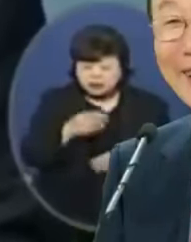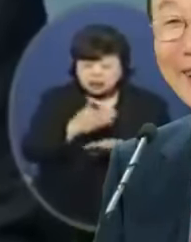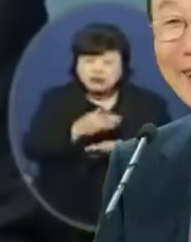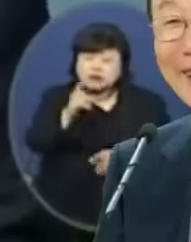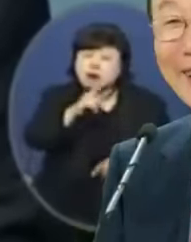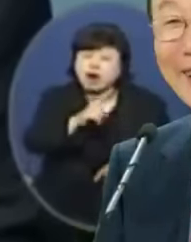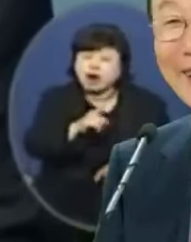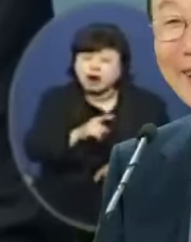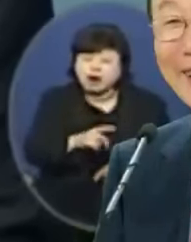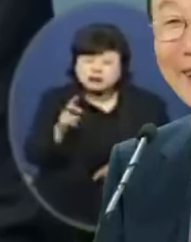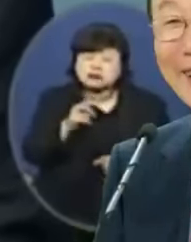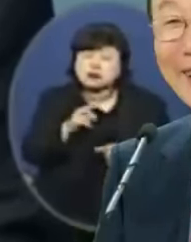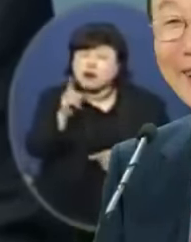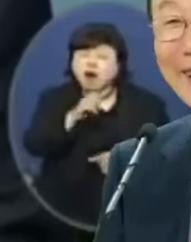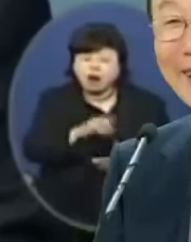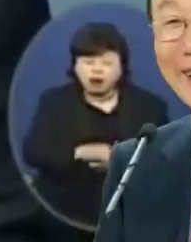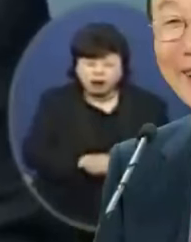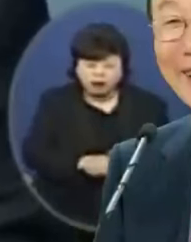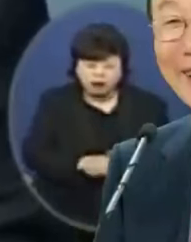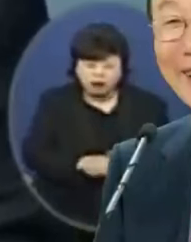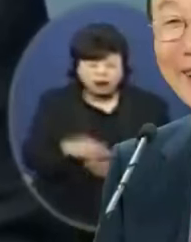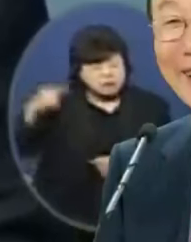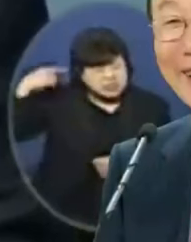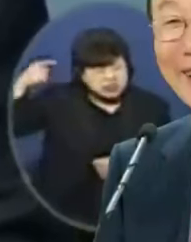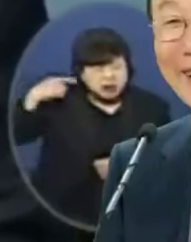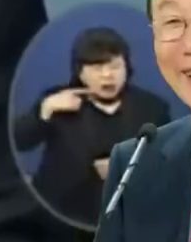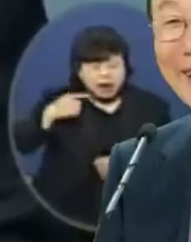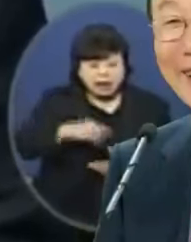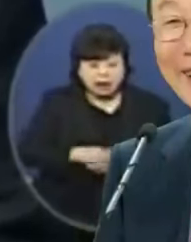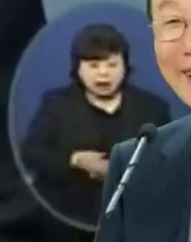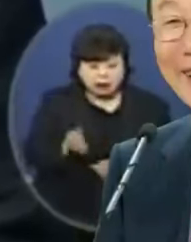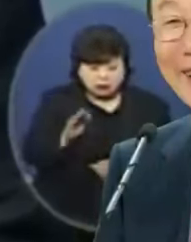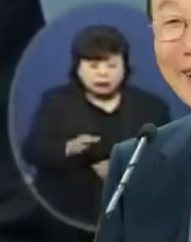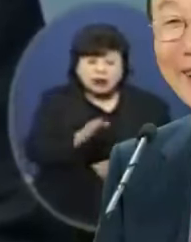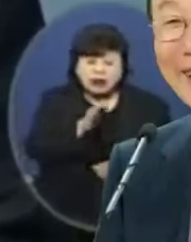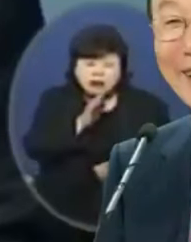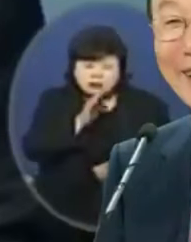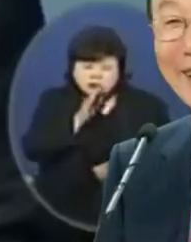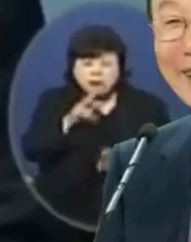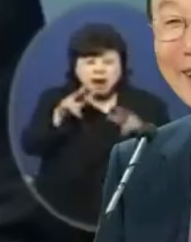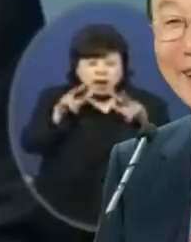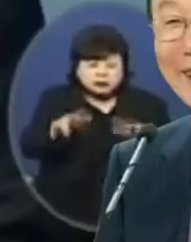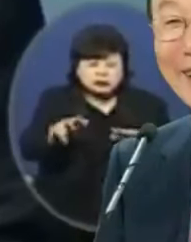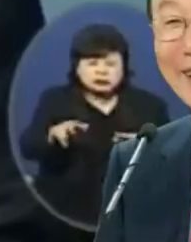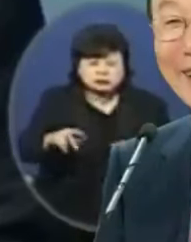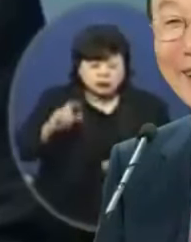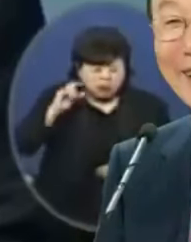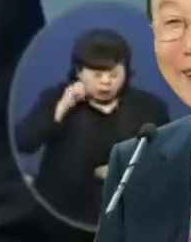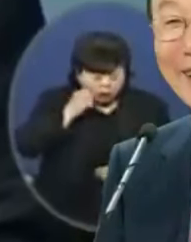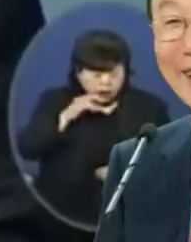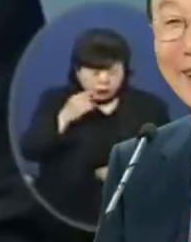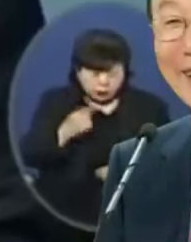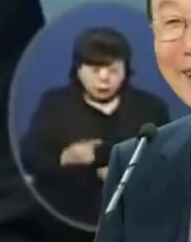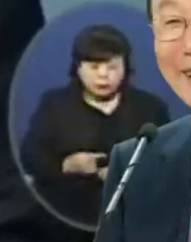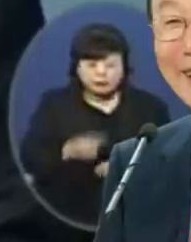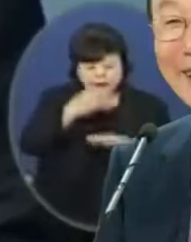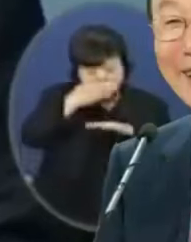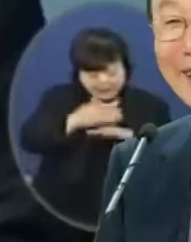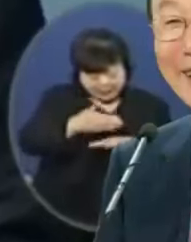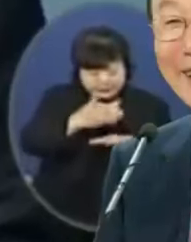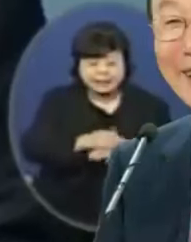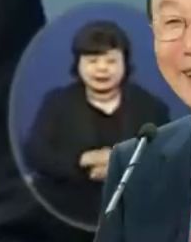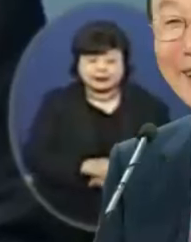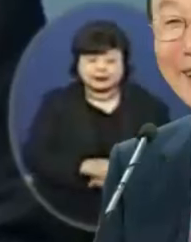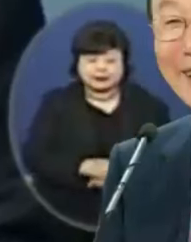것인데 감사 찬송을 한다는데 감사 찬송은 실제 현실이 감사하고 찬송해서 그런 게 아니라